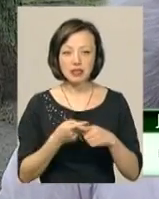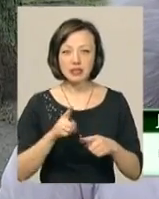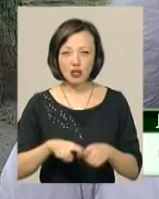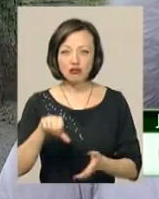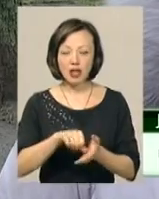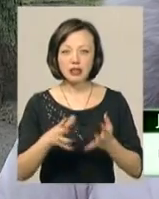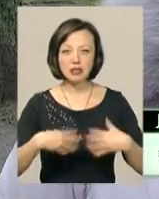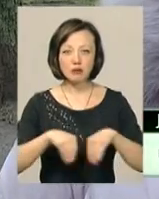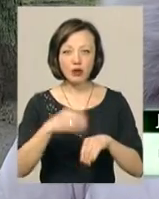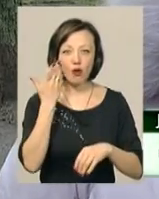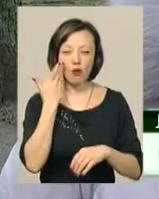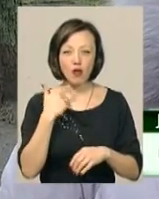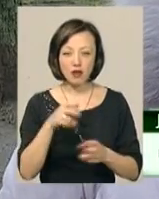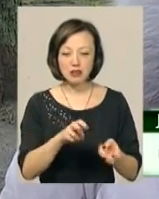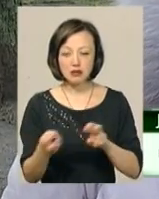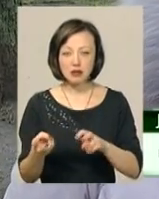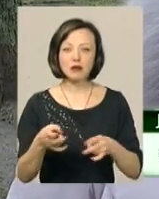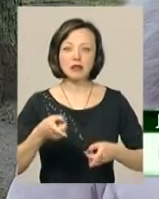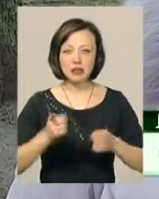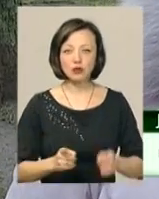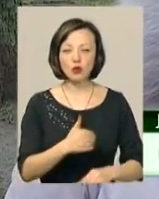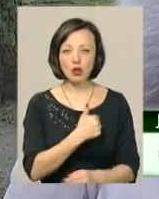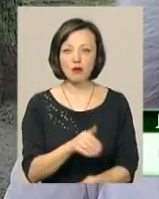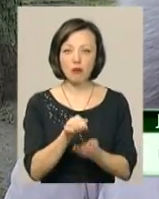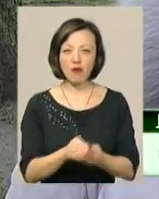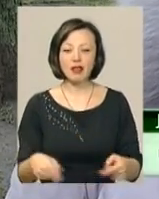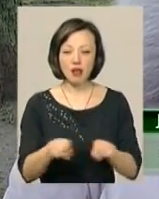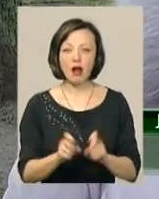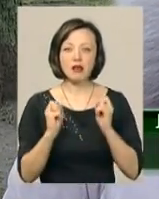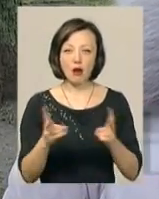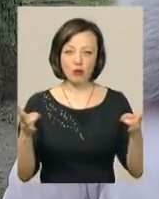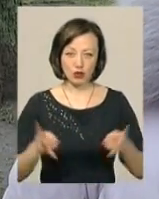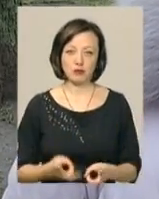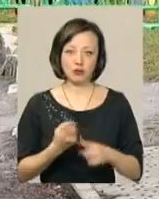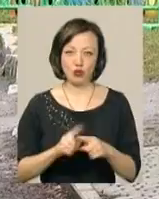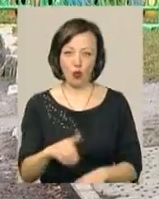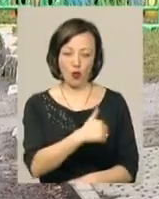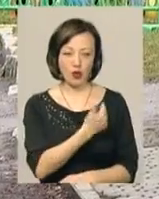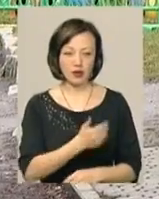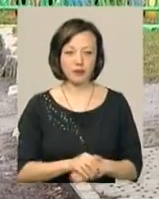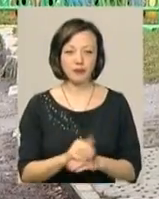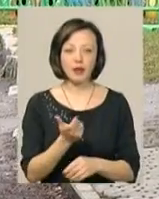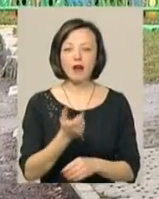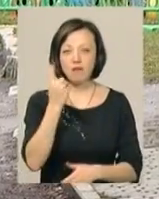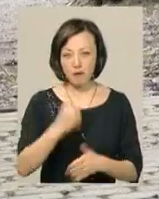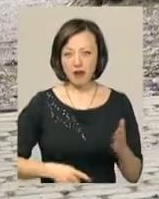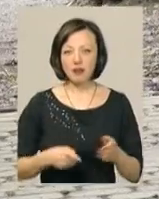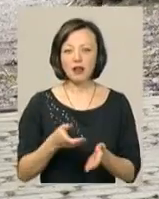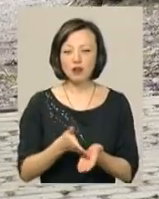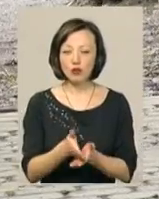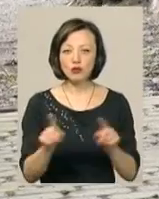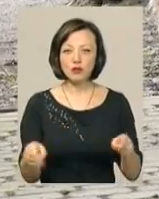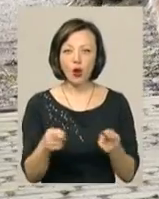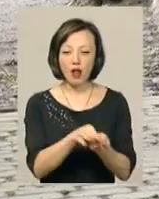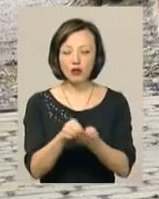коли вони помирають, і вони хочуть дійсно їх поховати так, як потрібно, як вони цього хочуть. Перепоною на шляху до створення кладовища